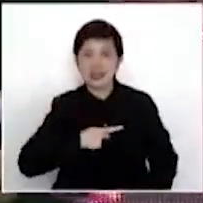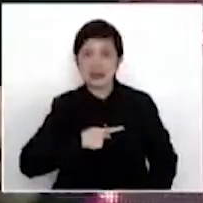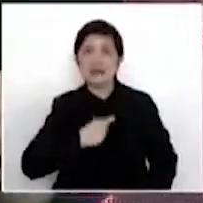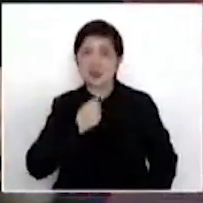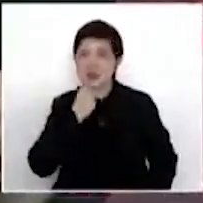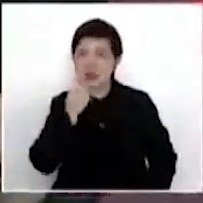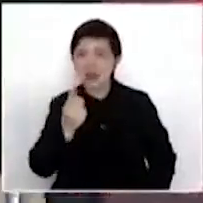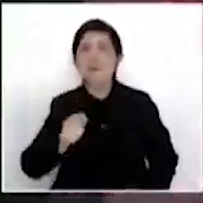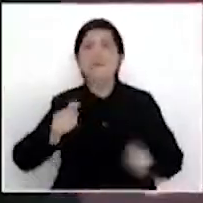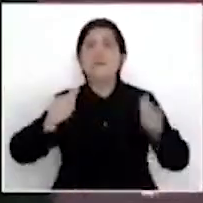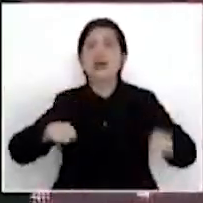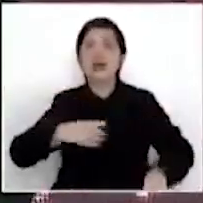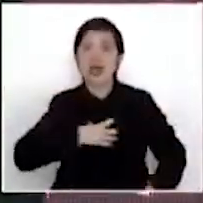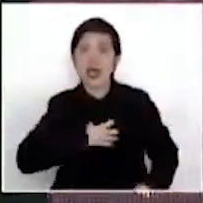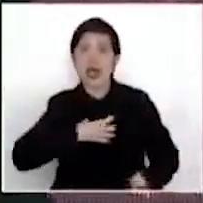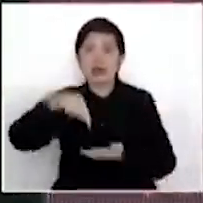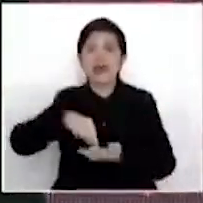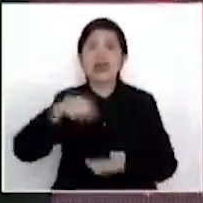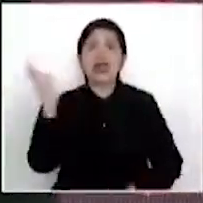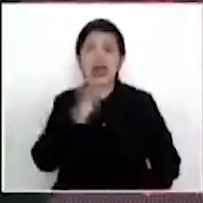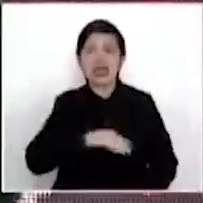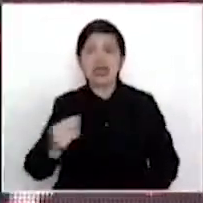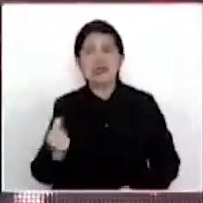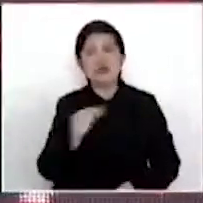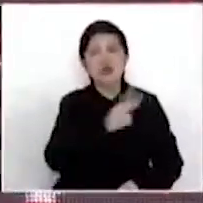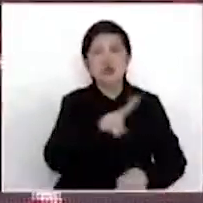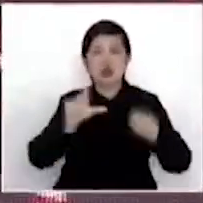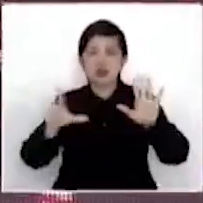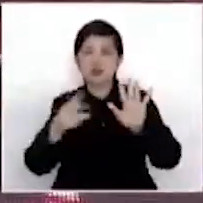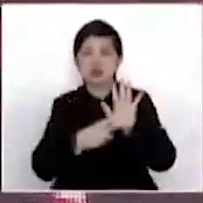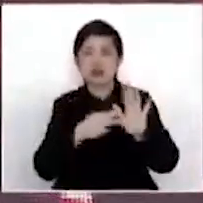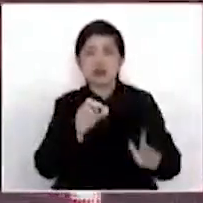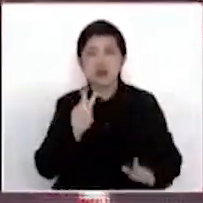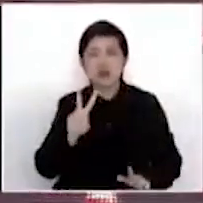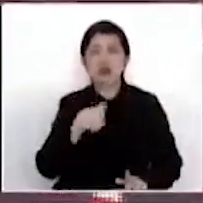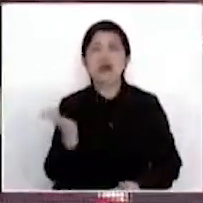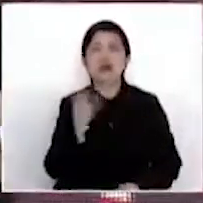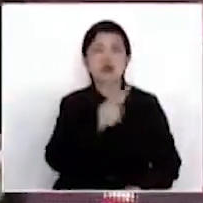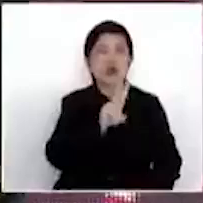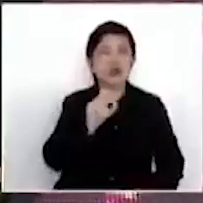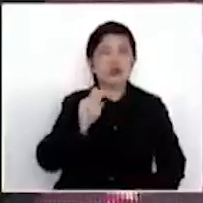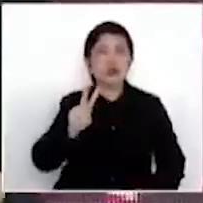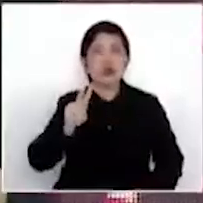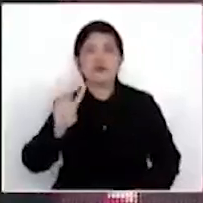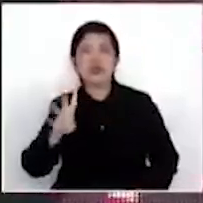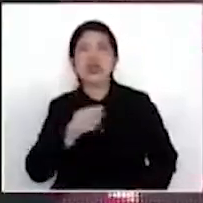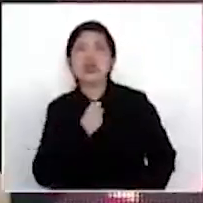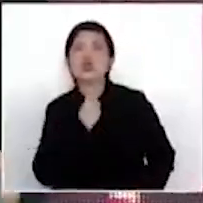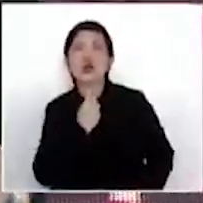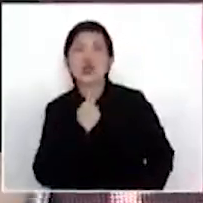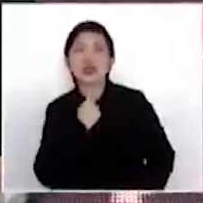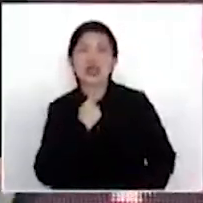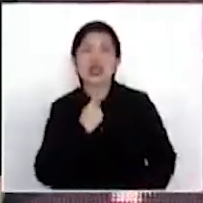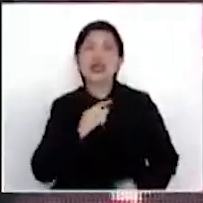pilih pada Pilkada 2024 hari Rabu 27 November 2024 karena suara kita masa depan